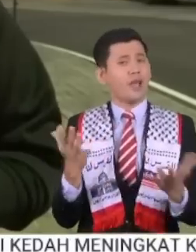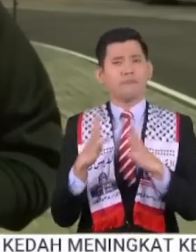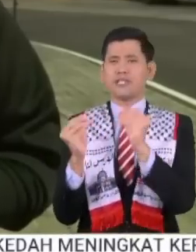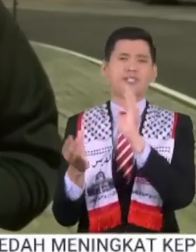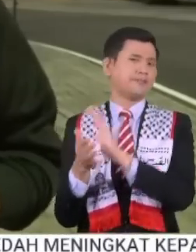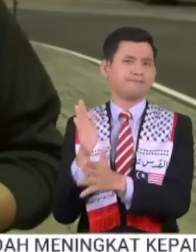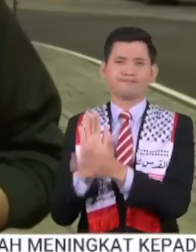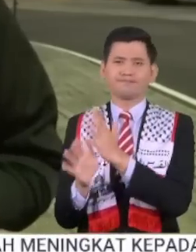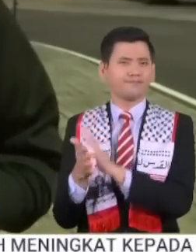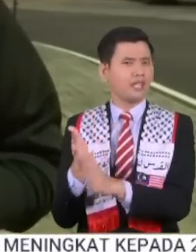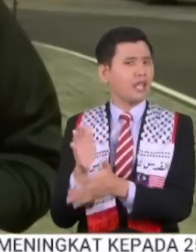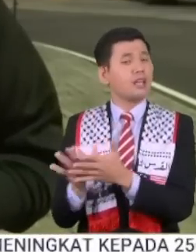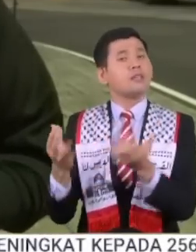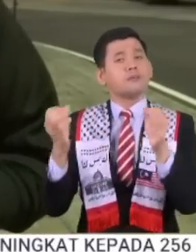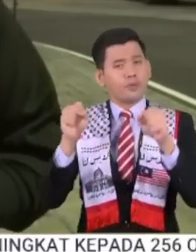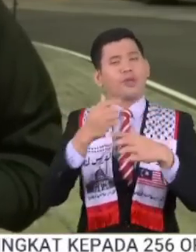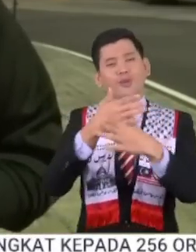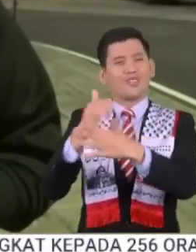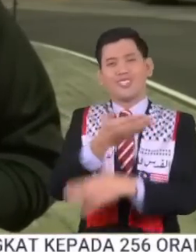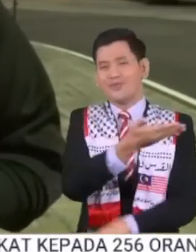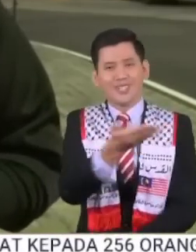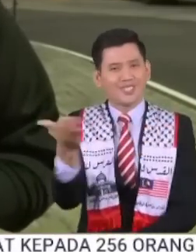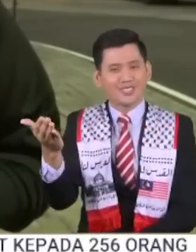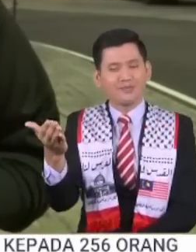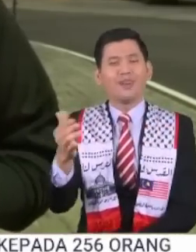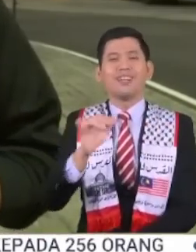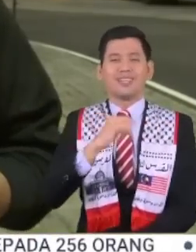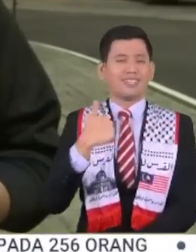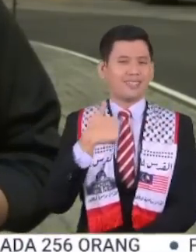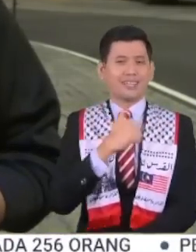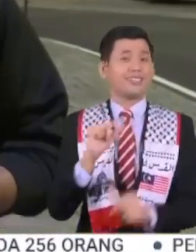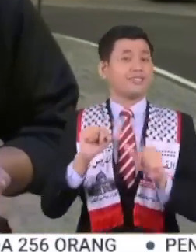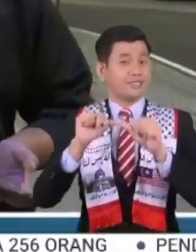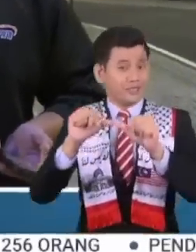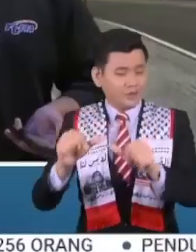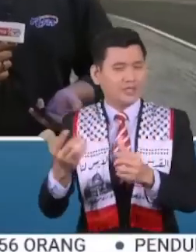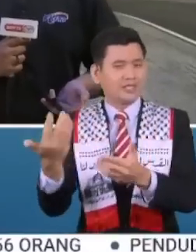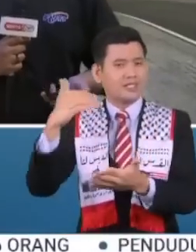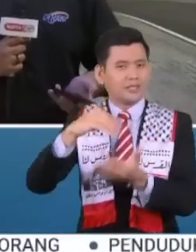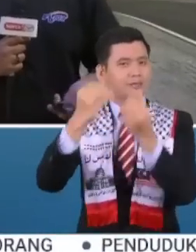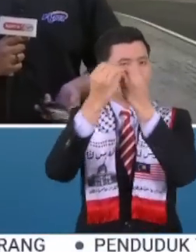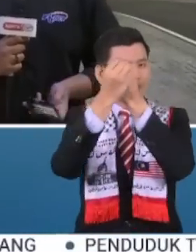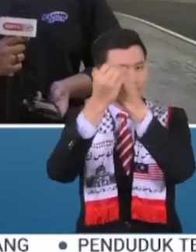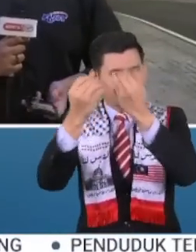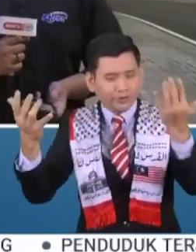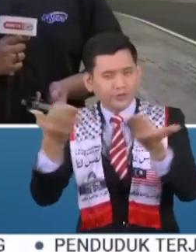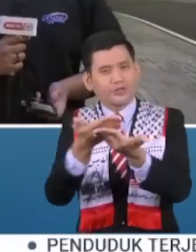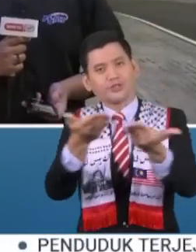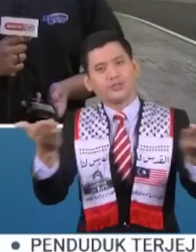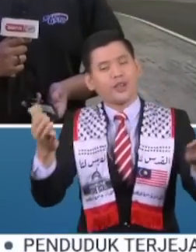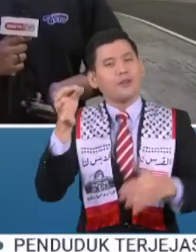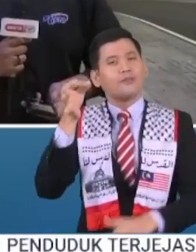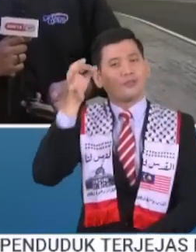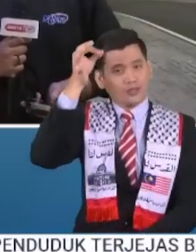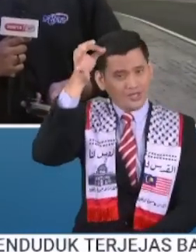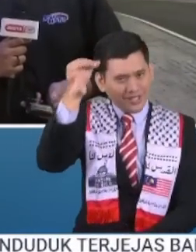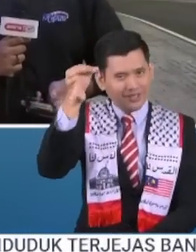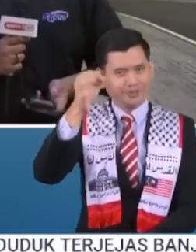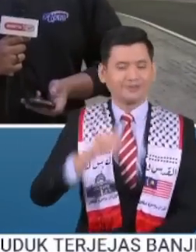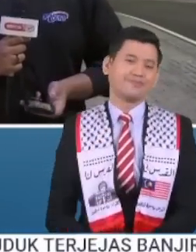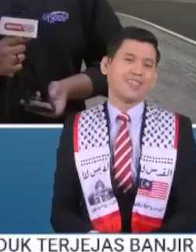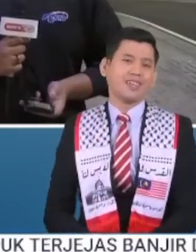itu saja yang dapat saya kongsikan ketika ini, dan kami akan terus membawakan perkembangan kepada anda dari semasa ke